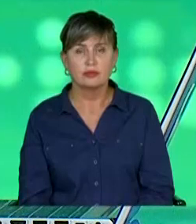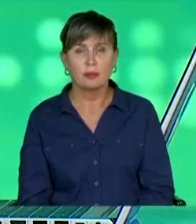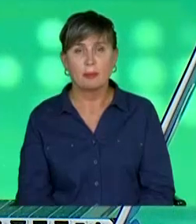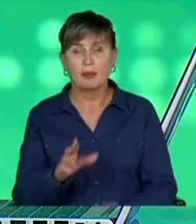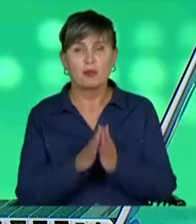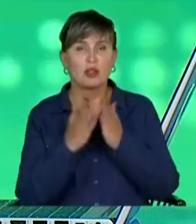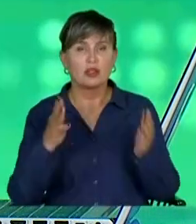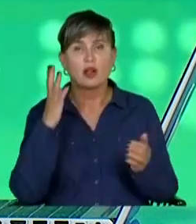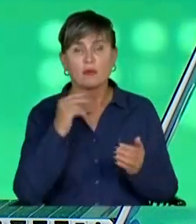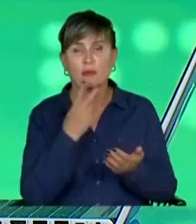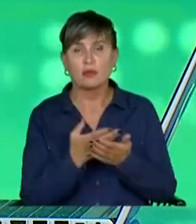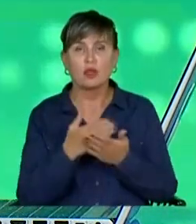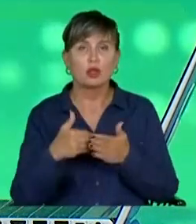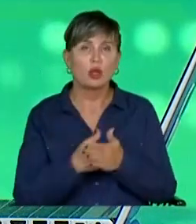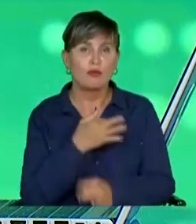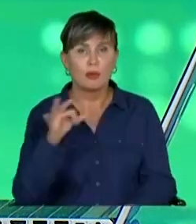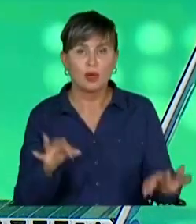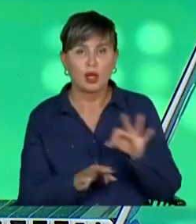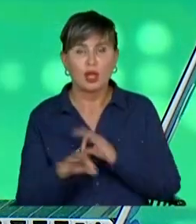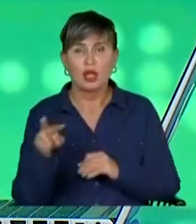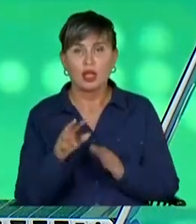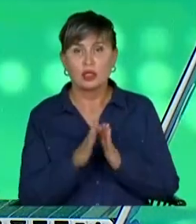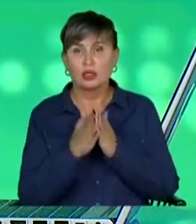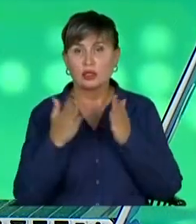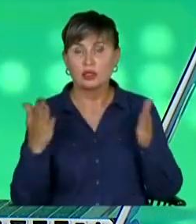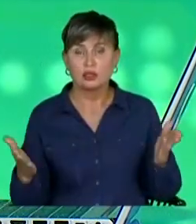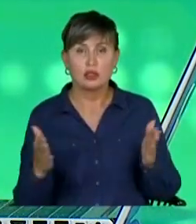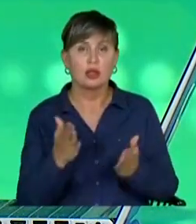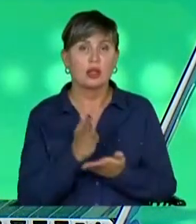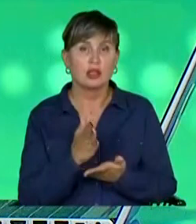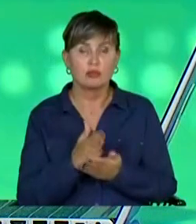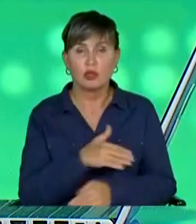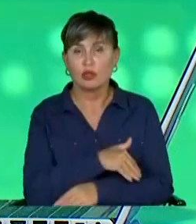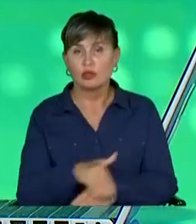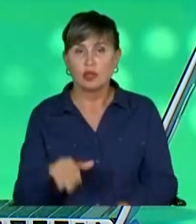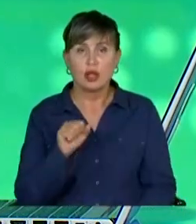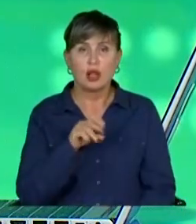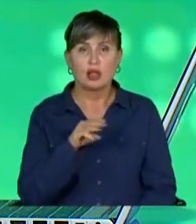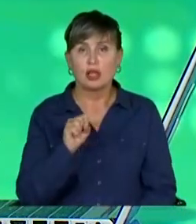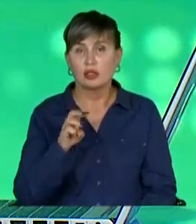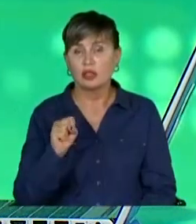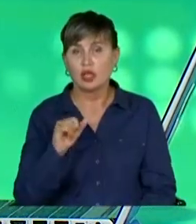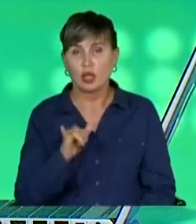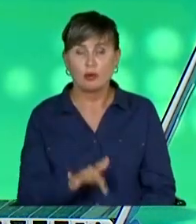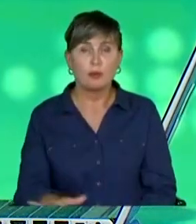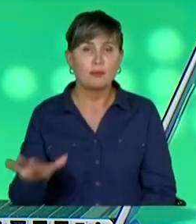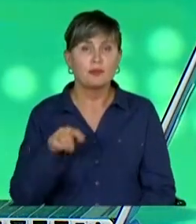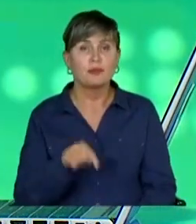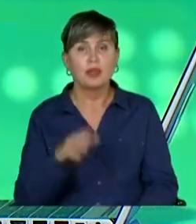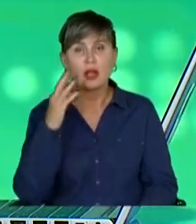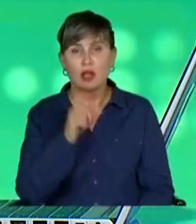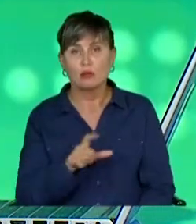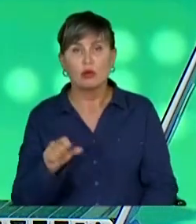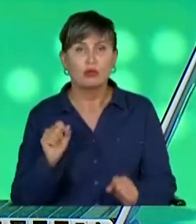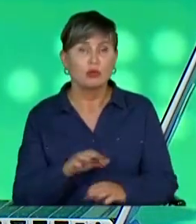Библиотеки Алматы представили новый проект «Литературная терраса». Расположена она в Алатау Креатив Хабе. Здесь алматинцы